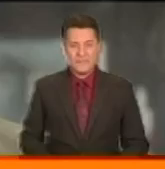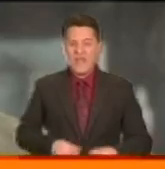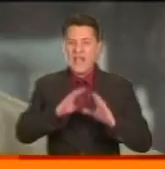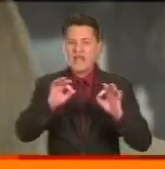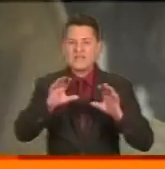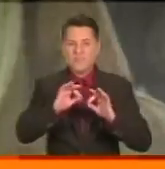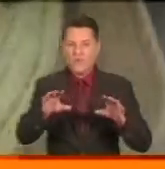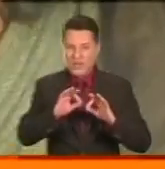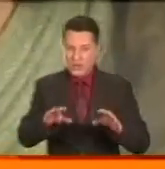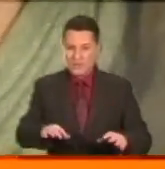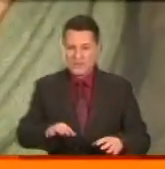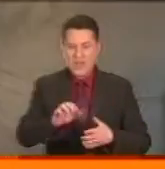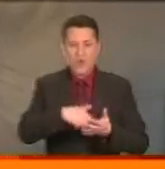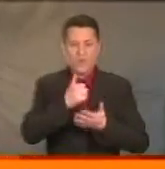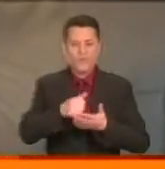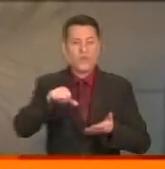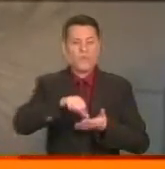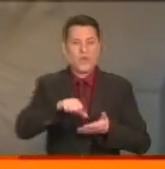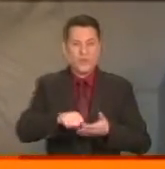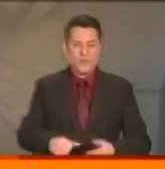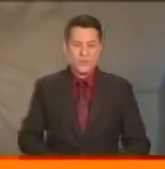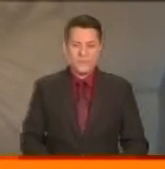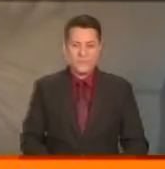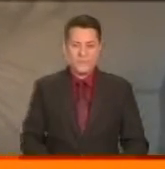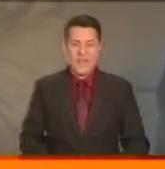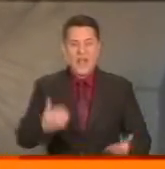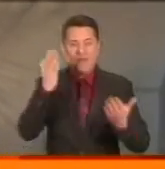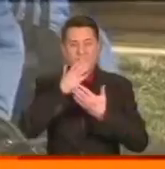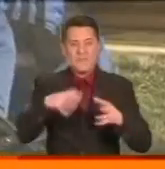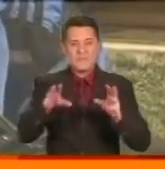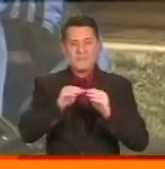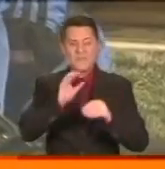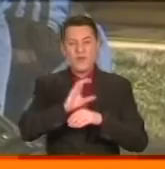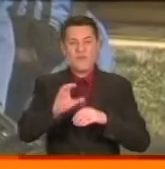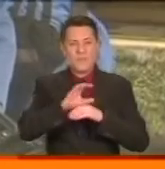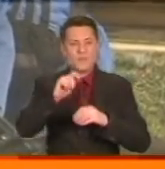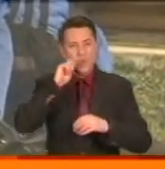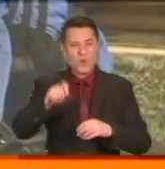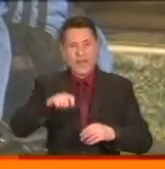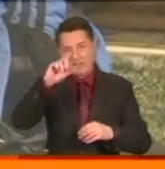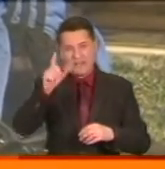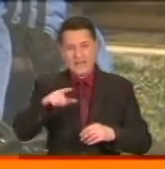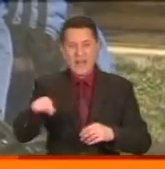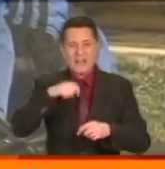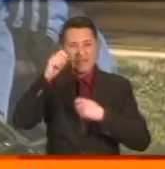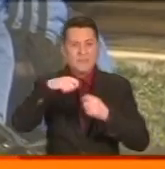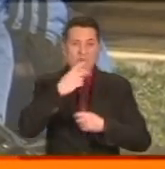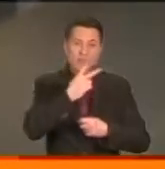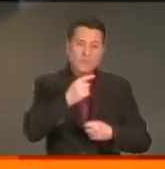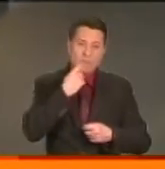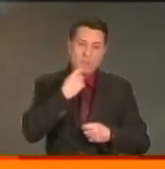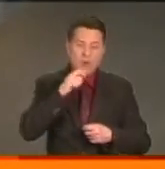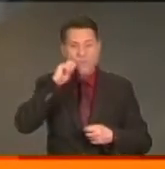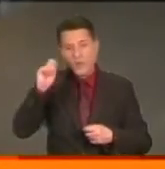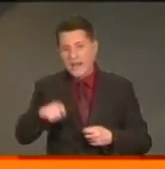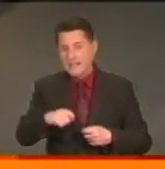сцена сповіді головному герою. Фільм спільного виробництва України та Італії знімають двома мовами – українською та